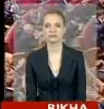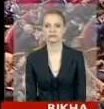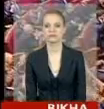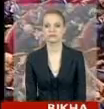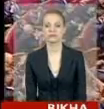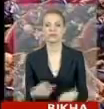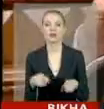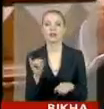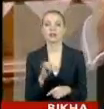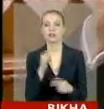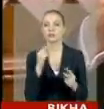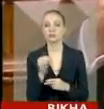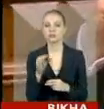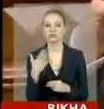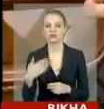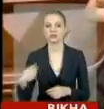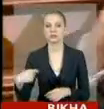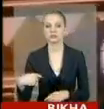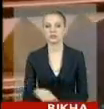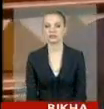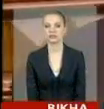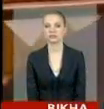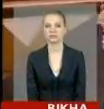Та посвідчення президента.